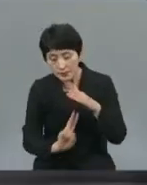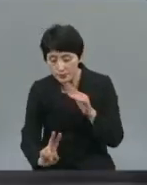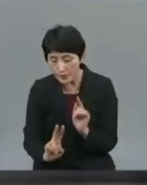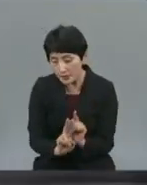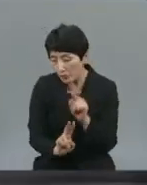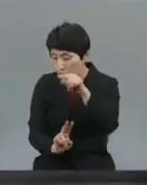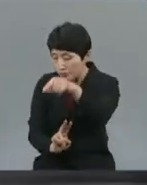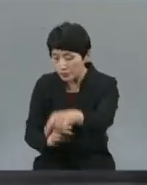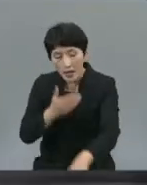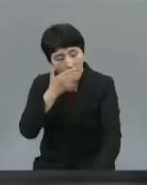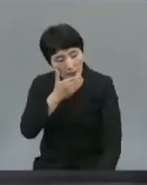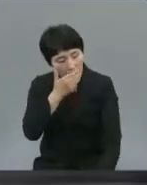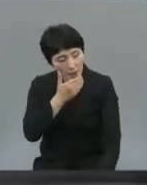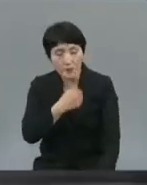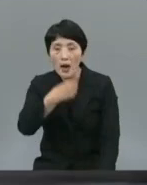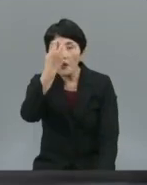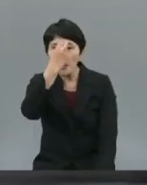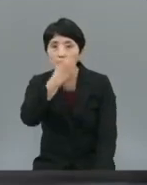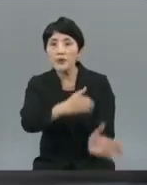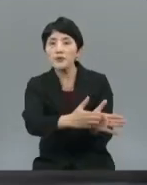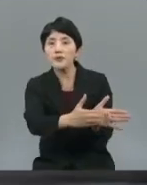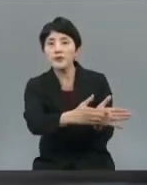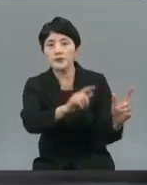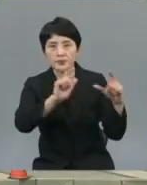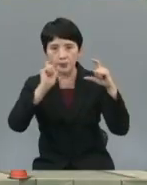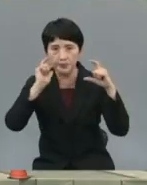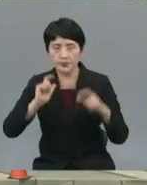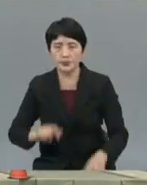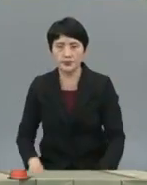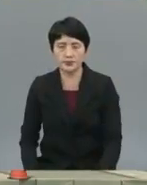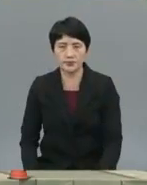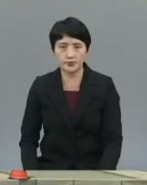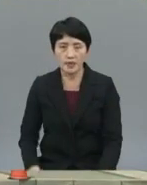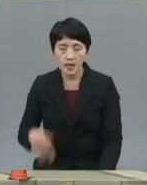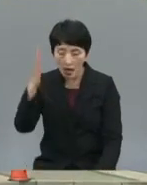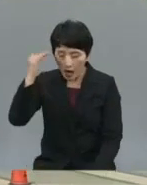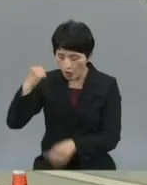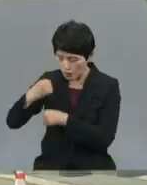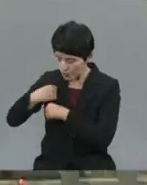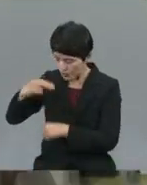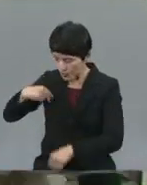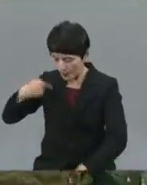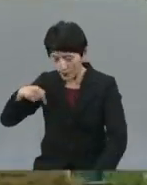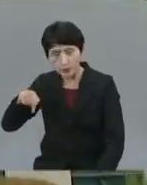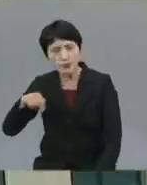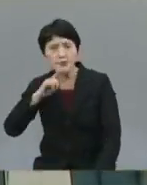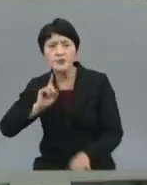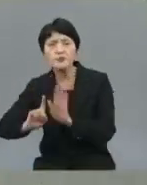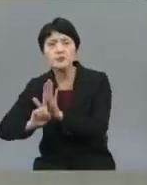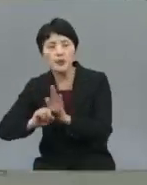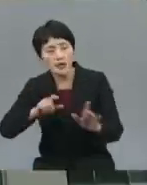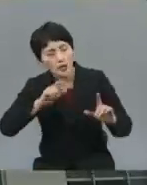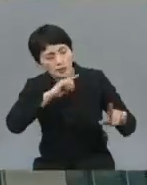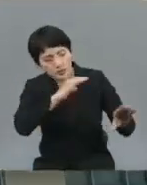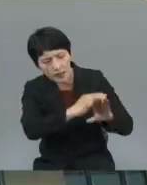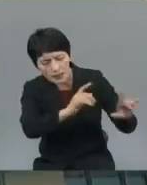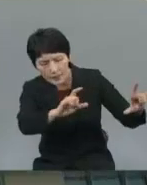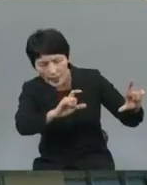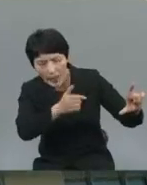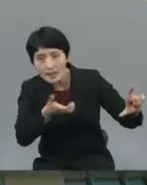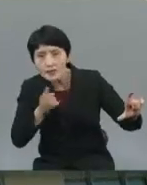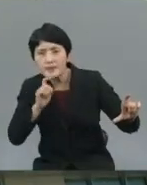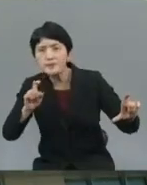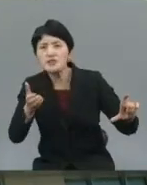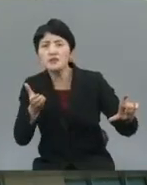北韓側は13日潜水艦から戦略巡航ミサイル2発を韓半島東の